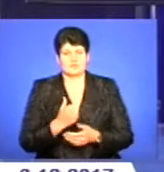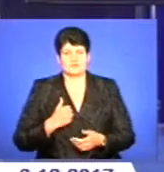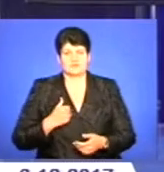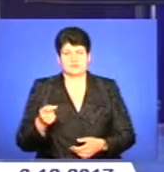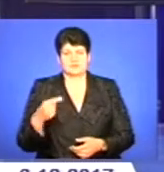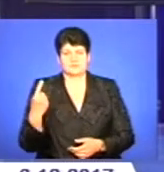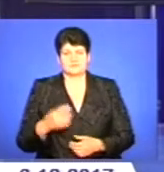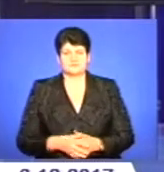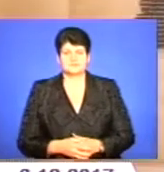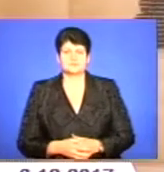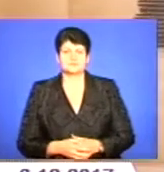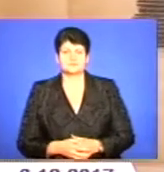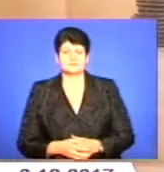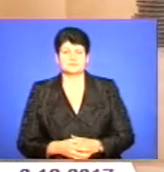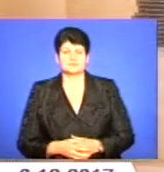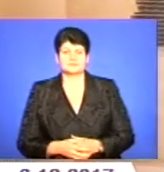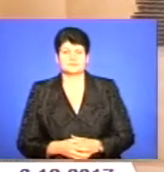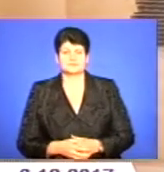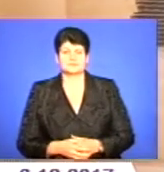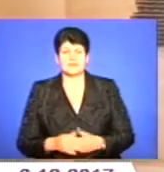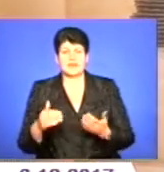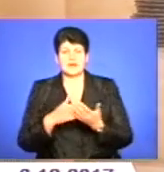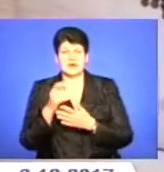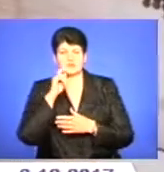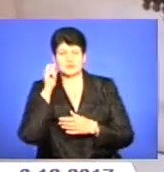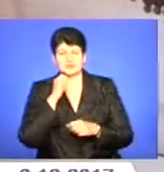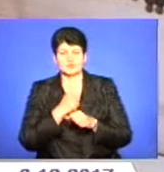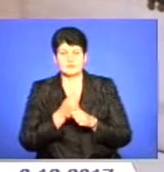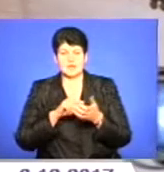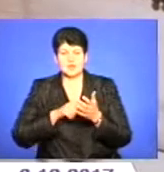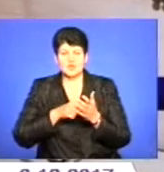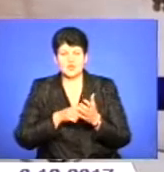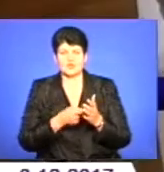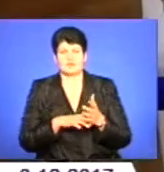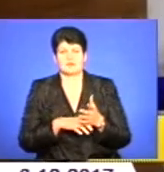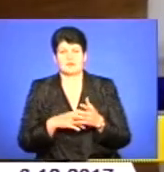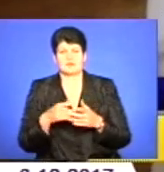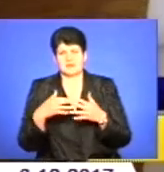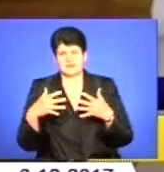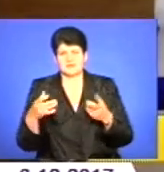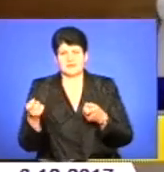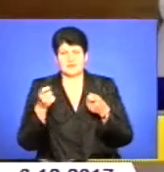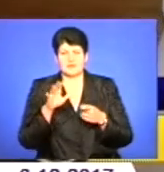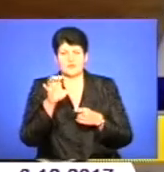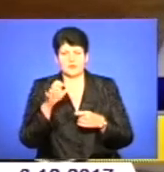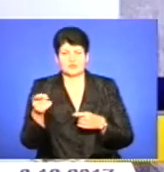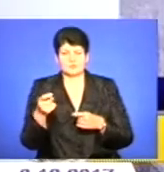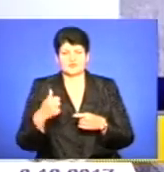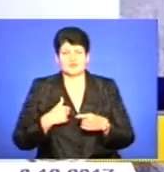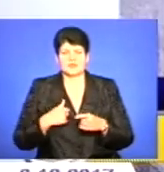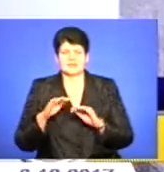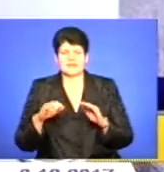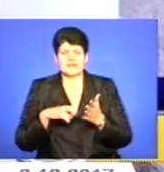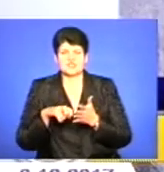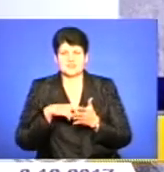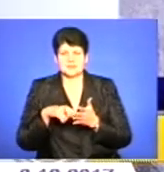наступному матеріалі. Карта України створена із шурупів, бойові трофеї із зони АТО, фото тернопільських військових та дитячі листи